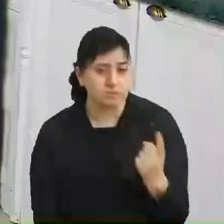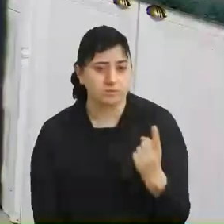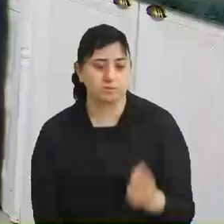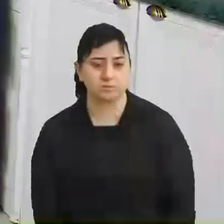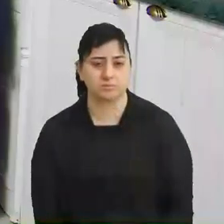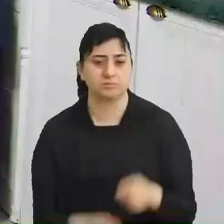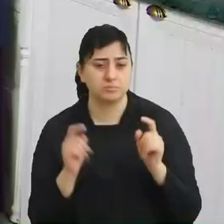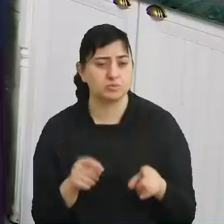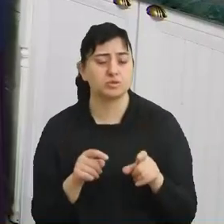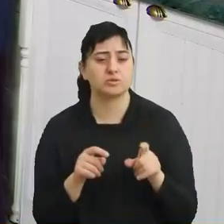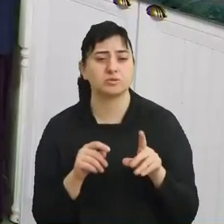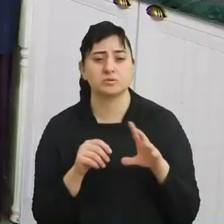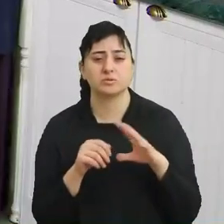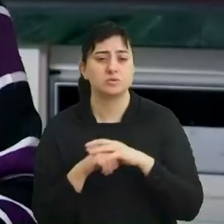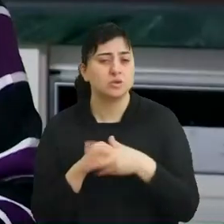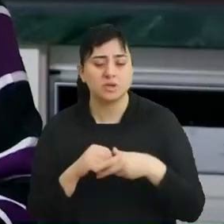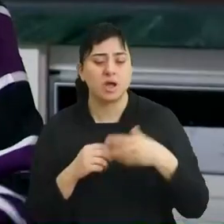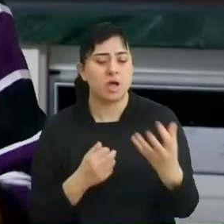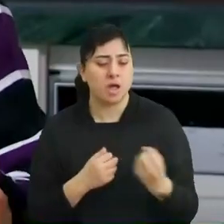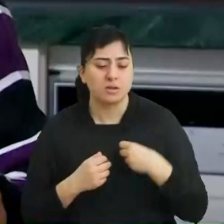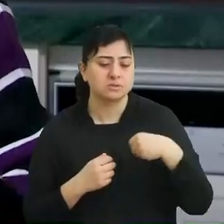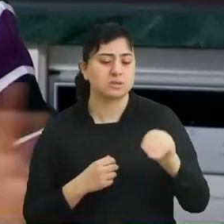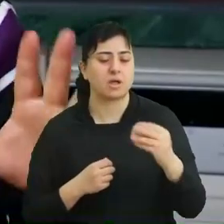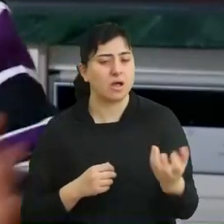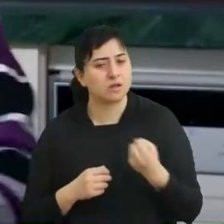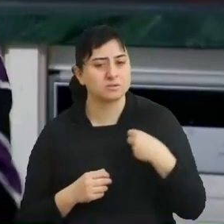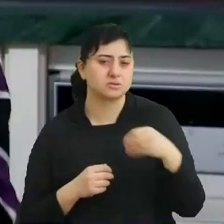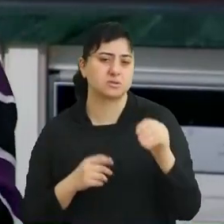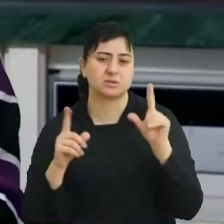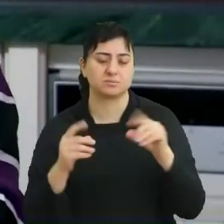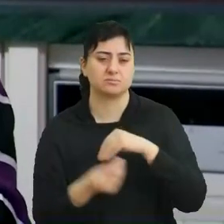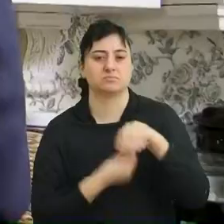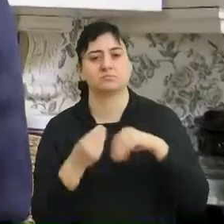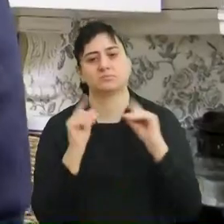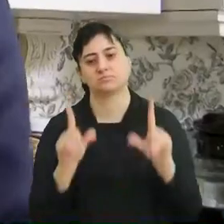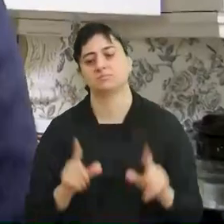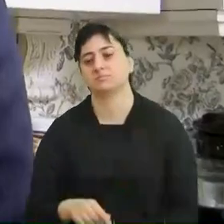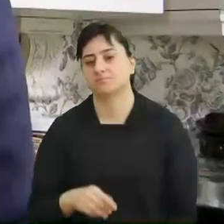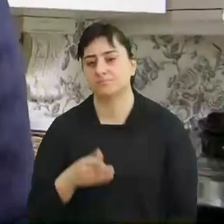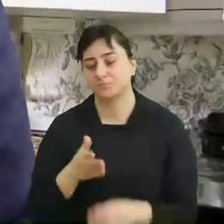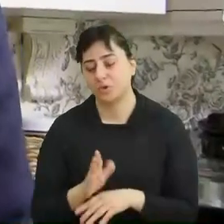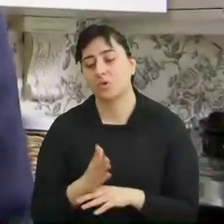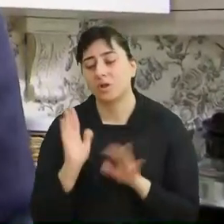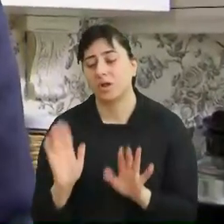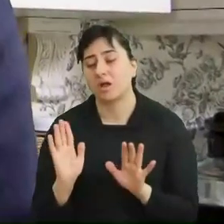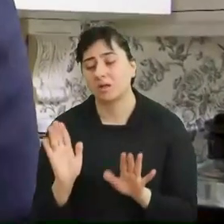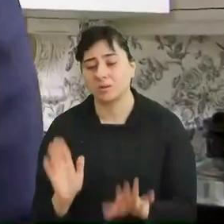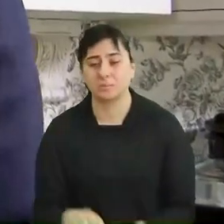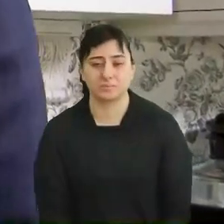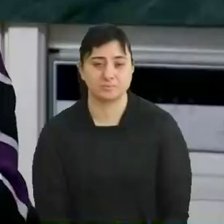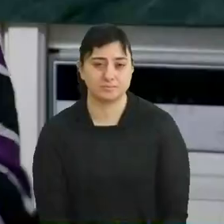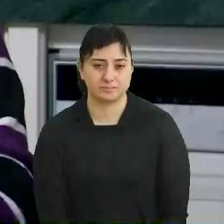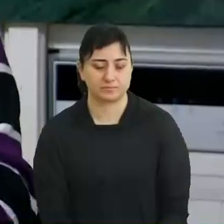Meryem? Ha. Bu devirde alacaksın satacaksın. Alacaksın satacaksın. Acayip para kazanıyor. He Şükrücüğüm he canım